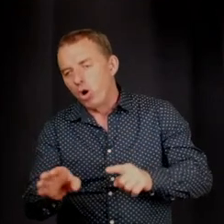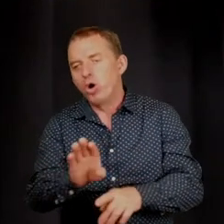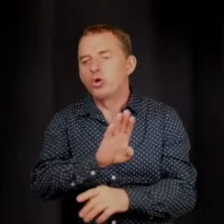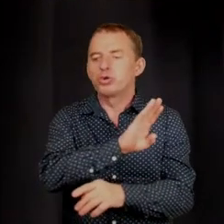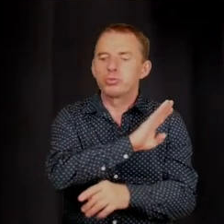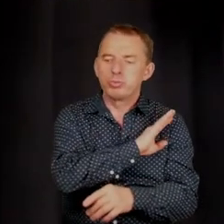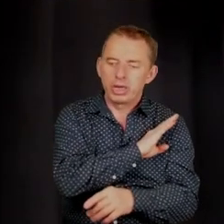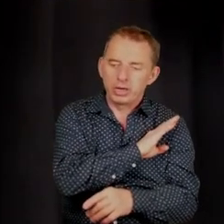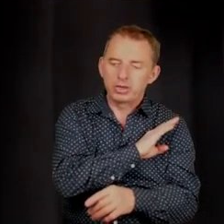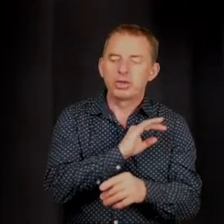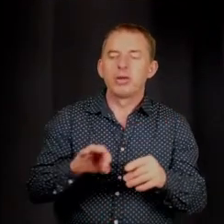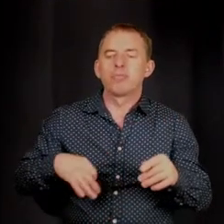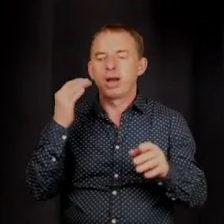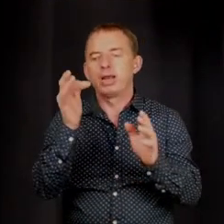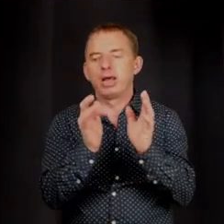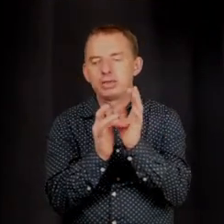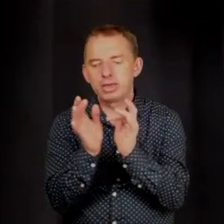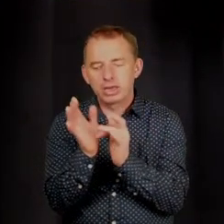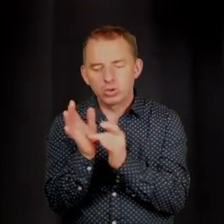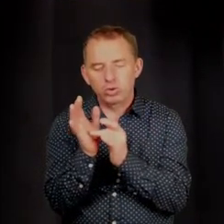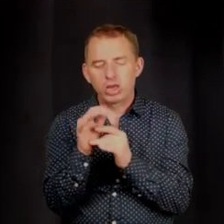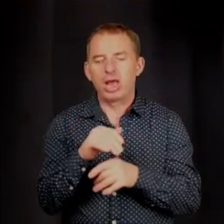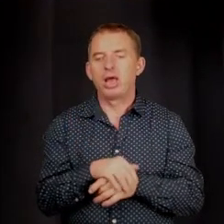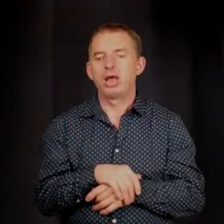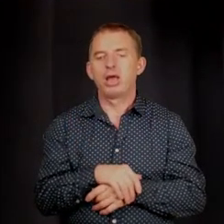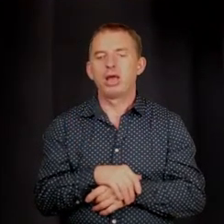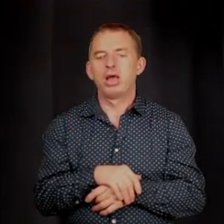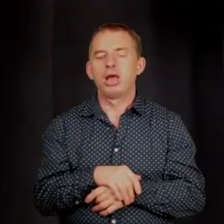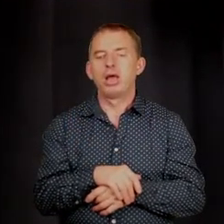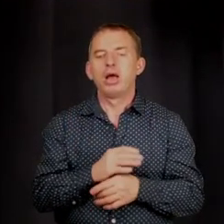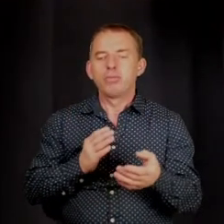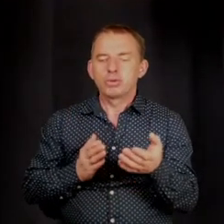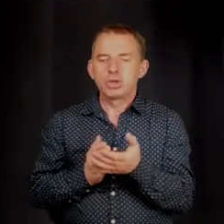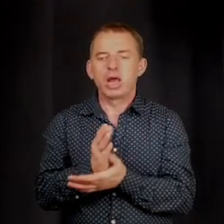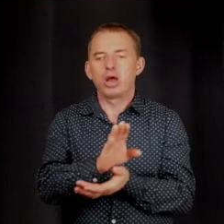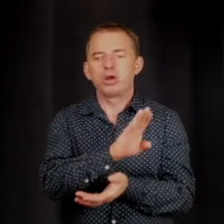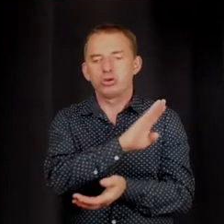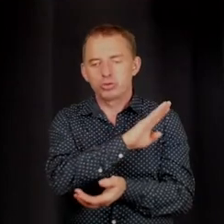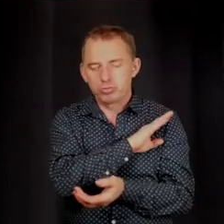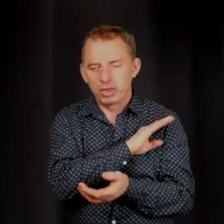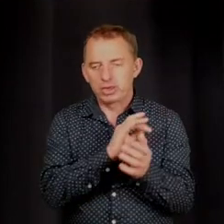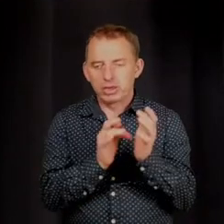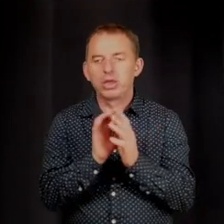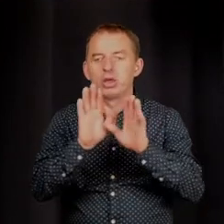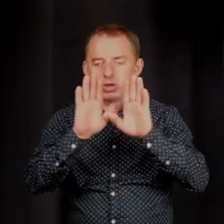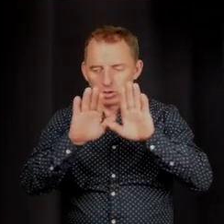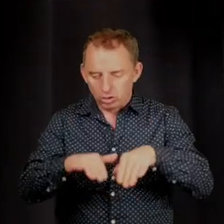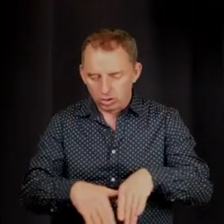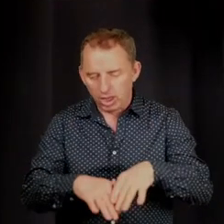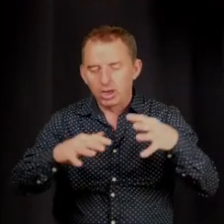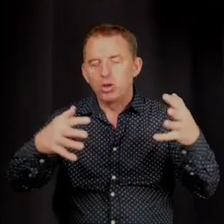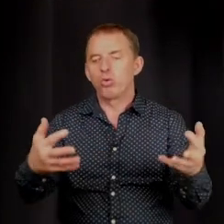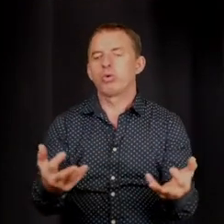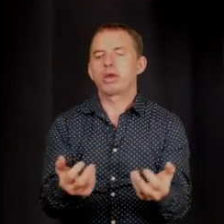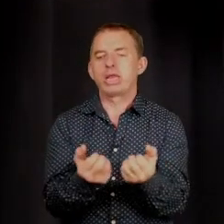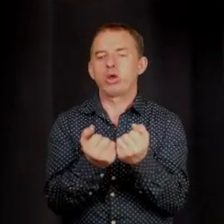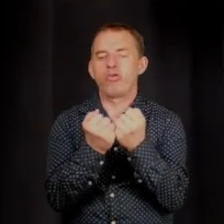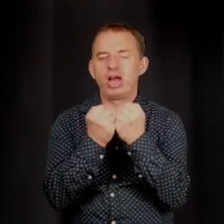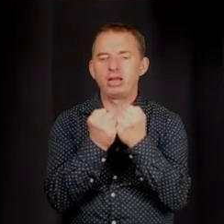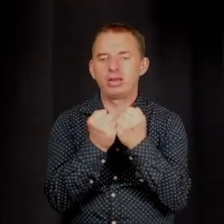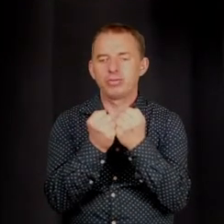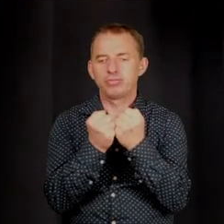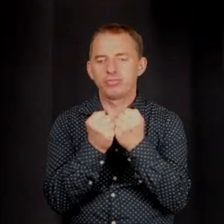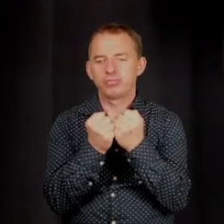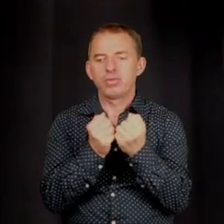By Jesus' grace they were saved. Przez śmierć Jezusa zostali uratowani. By Jesus' power they lived.